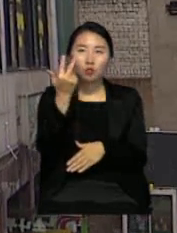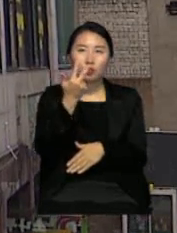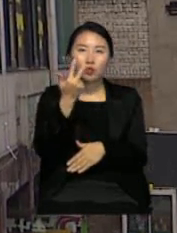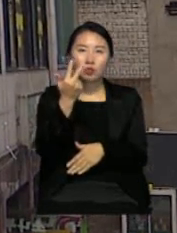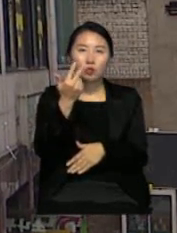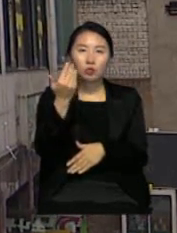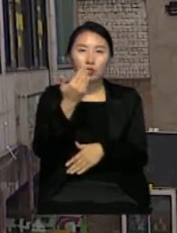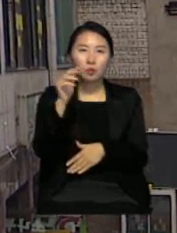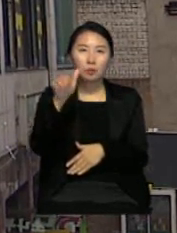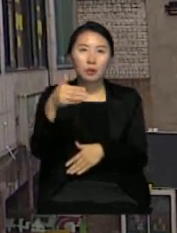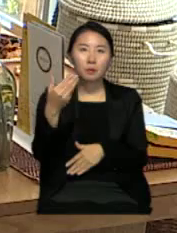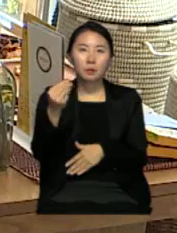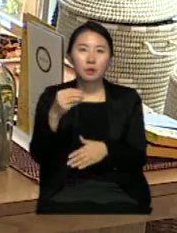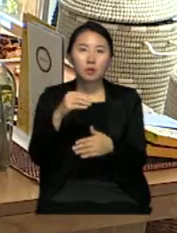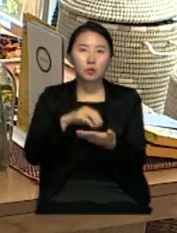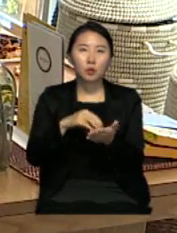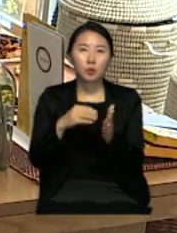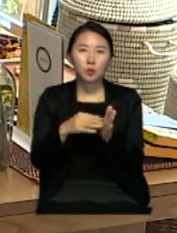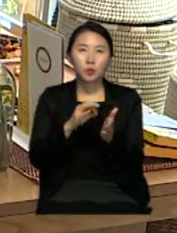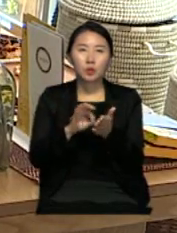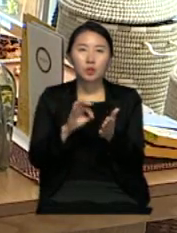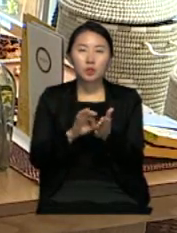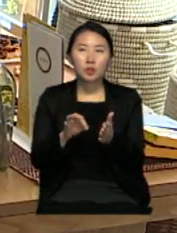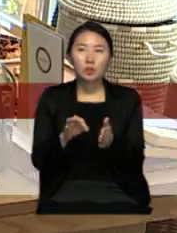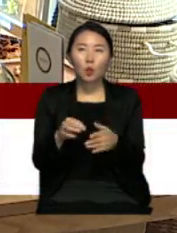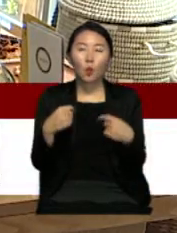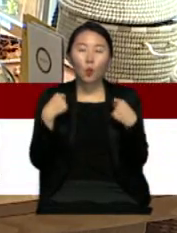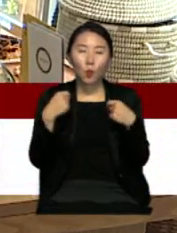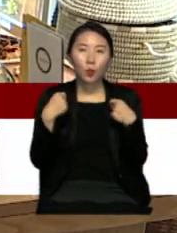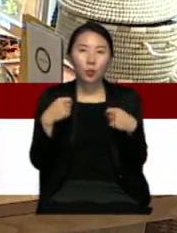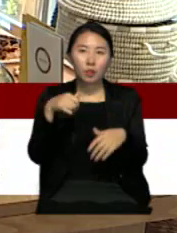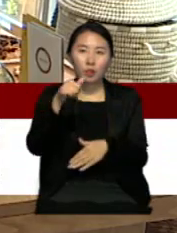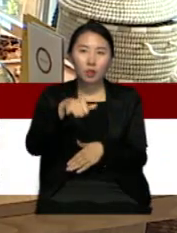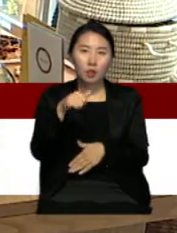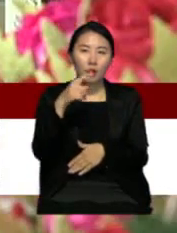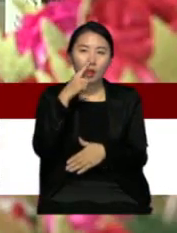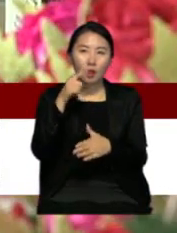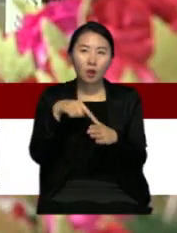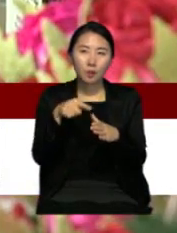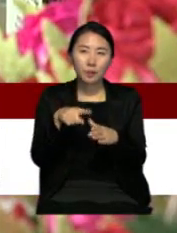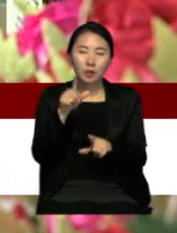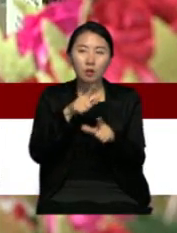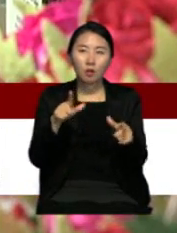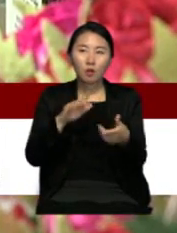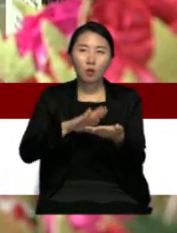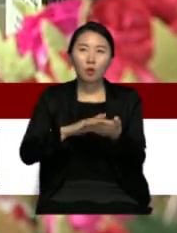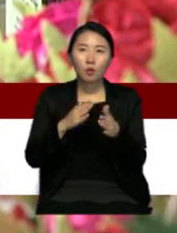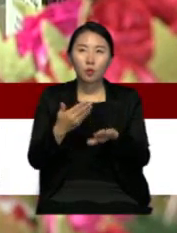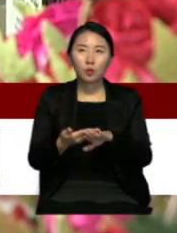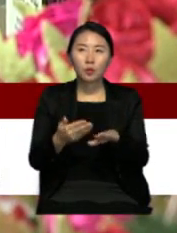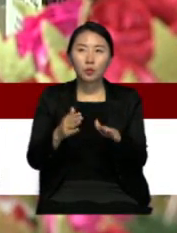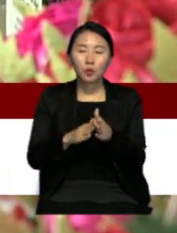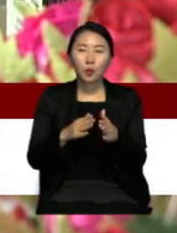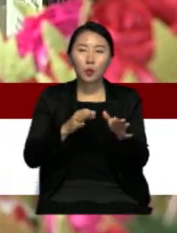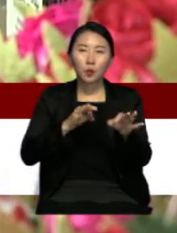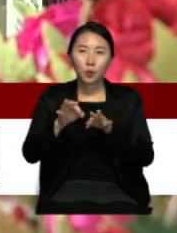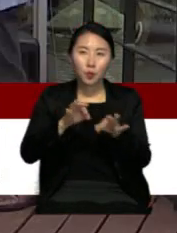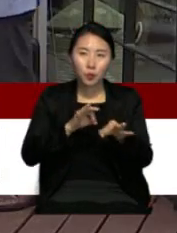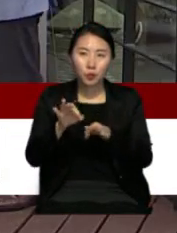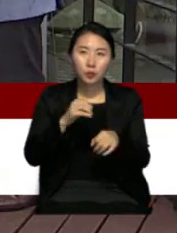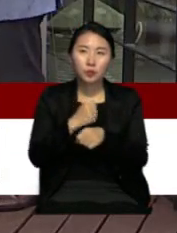9,800여만 원이 소요됐습니다. 2층은 의류와 가방, 커피와 수공예 소품 등 공정무역 제품들이